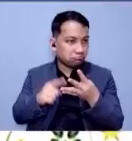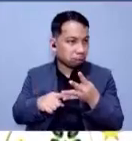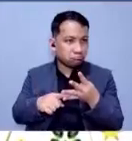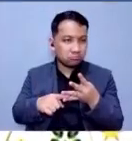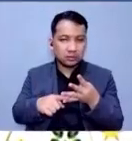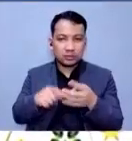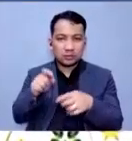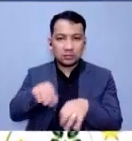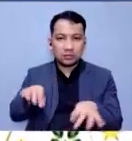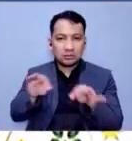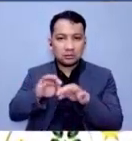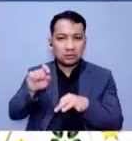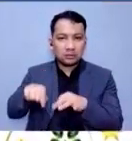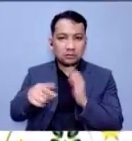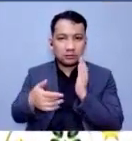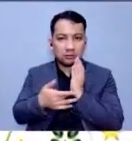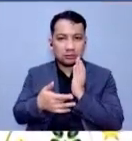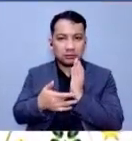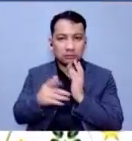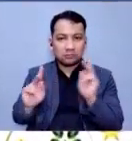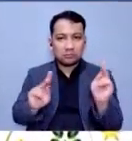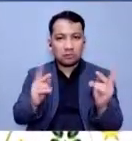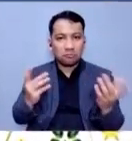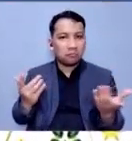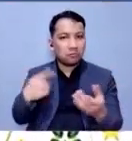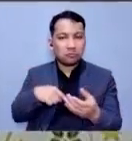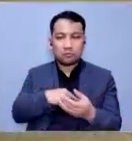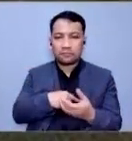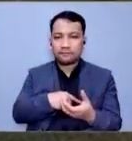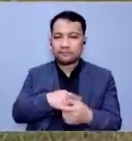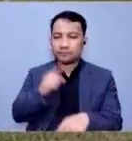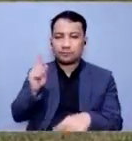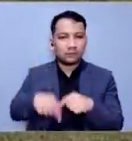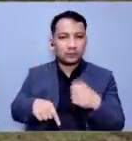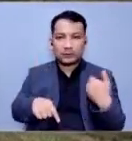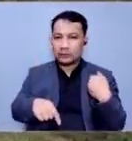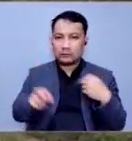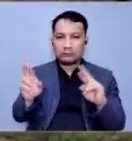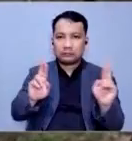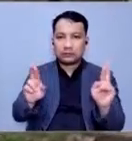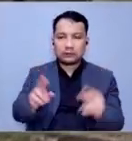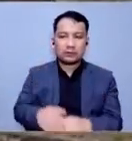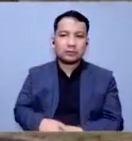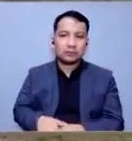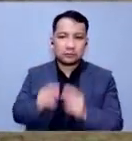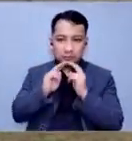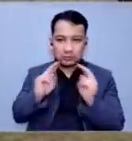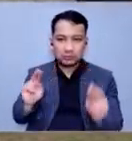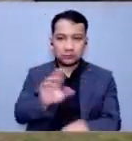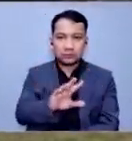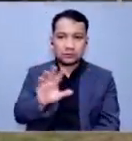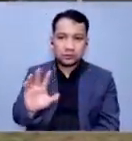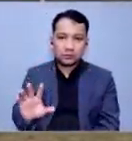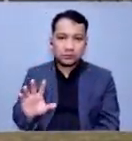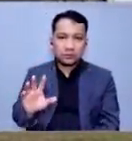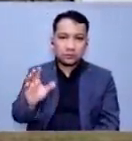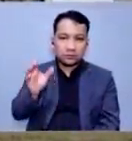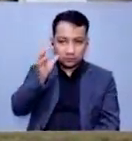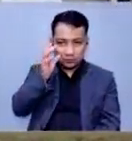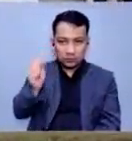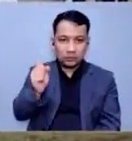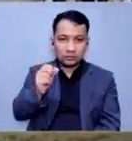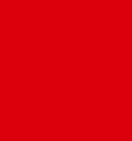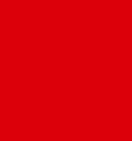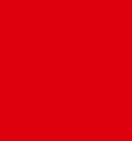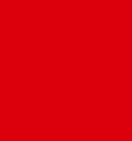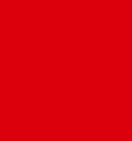ng technical people, no? Wala pa tayo doon. So hindi pa tayo ready. Nagbabalita mula sa frontline, Camille Samonte,